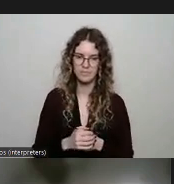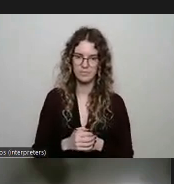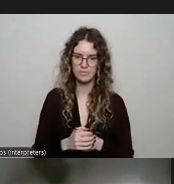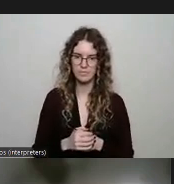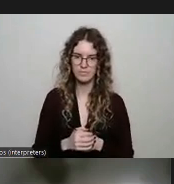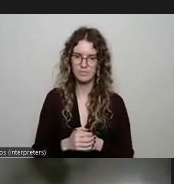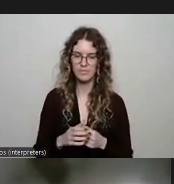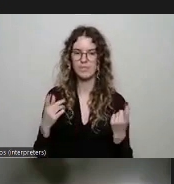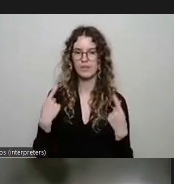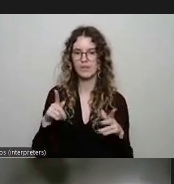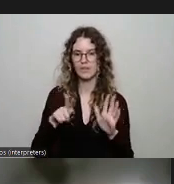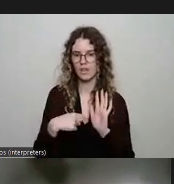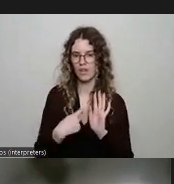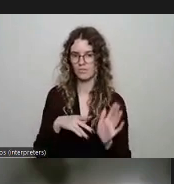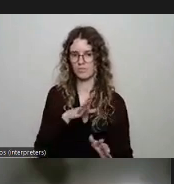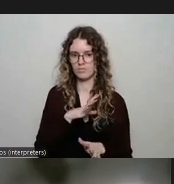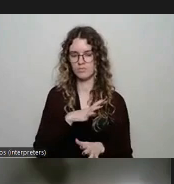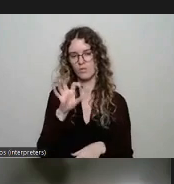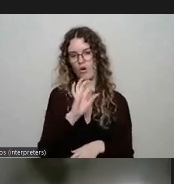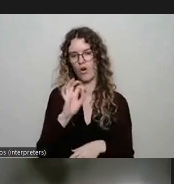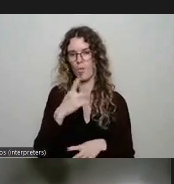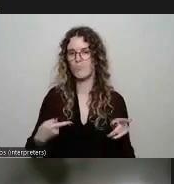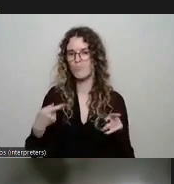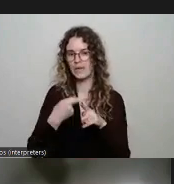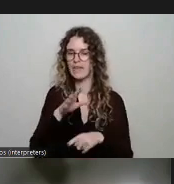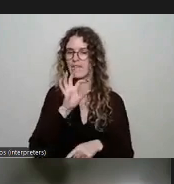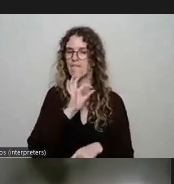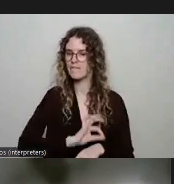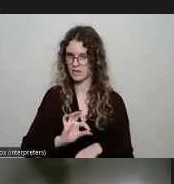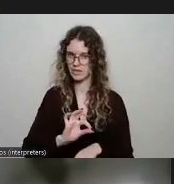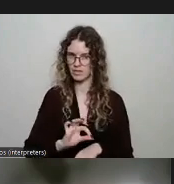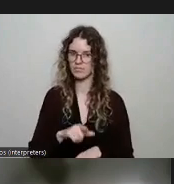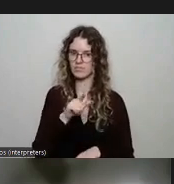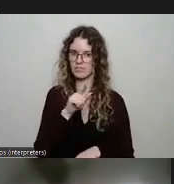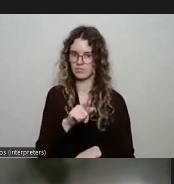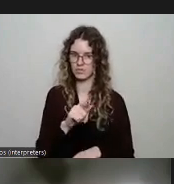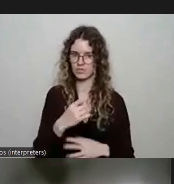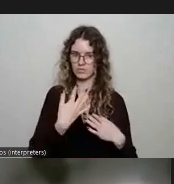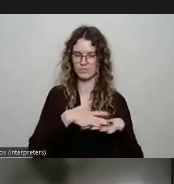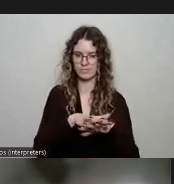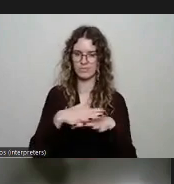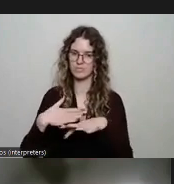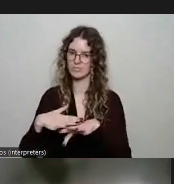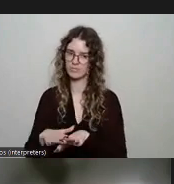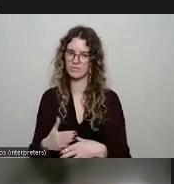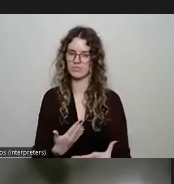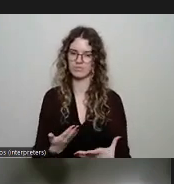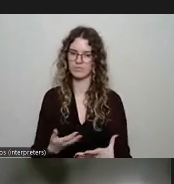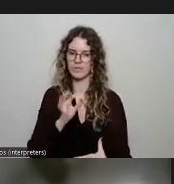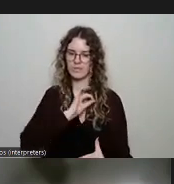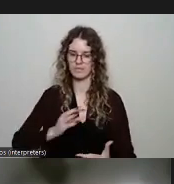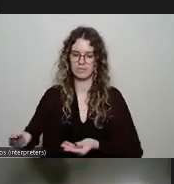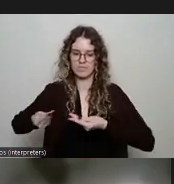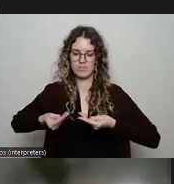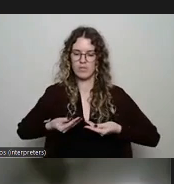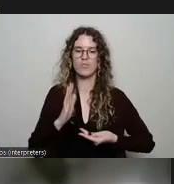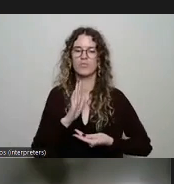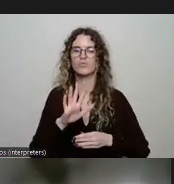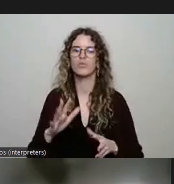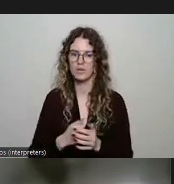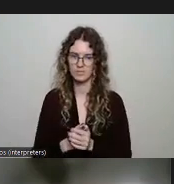kokią pridėtinę vertę mokymosi programos reformai suteiks tarp dalykinės temos. Nu, tos dalykinės temos,